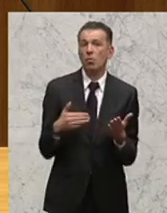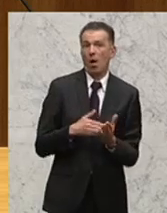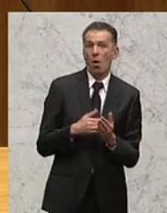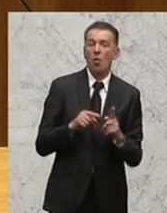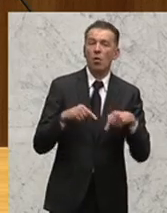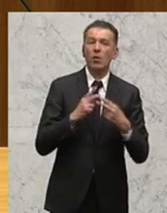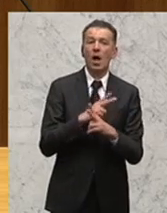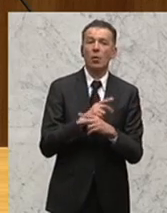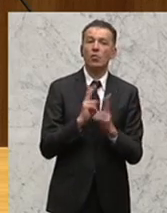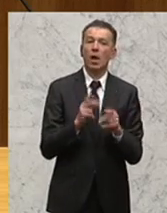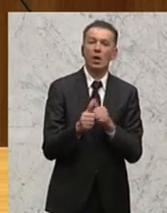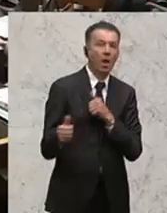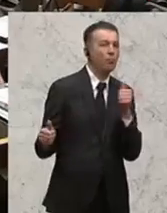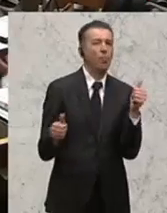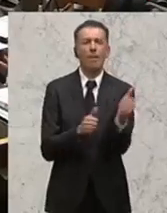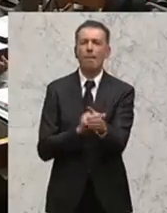damit wir Österreich voranbringen.